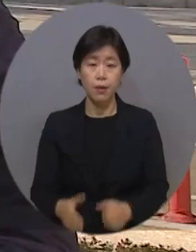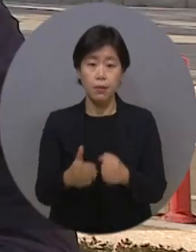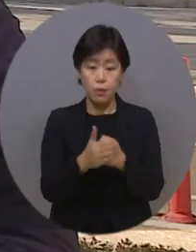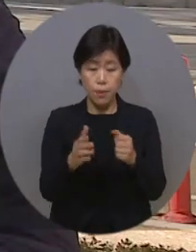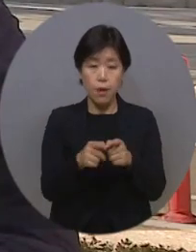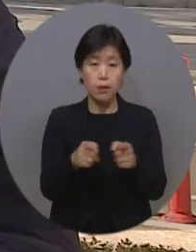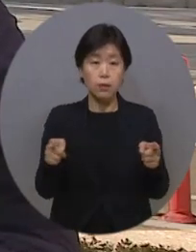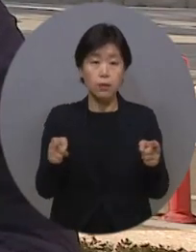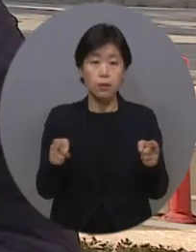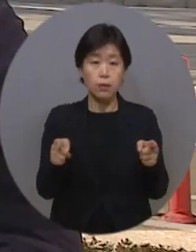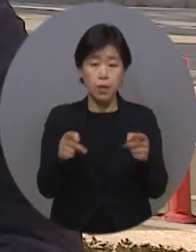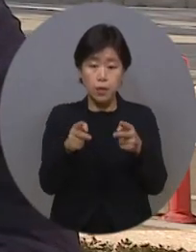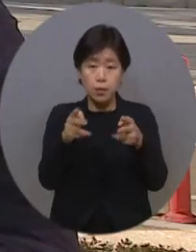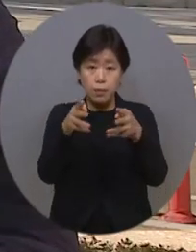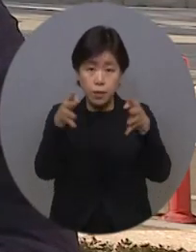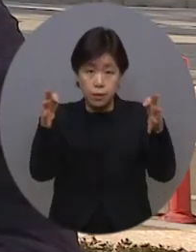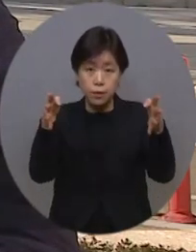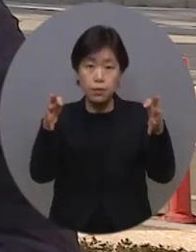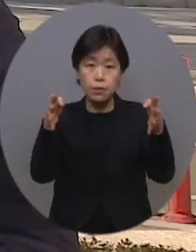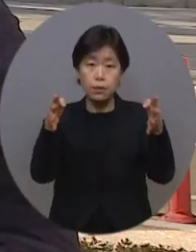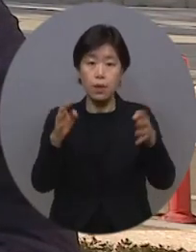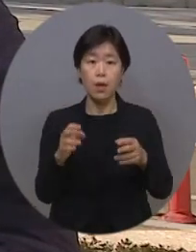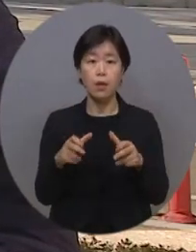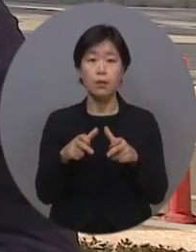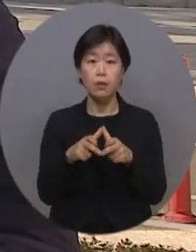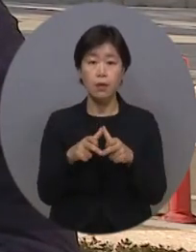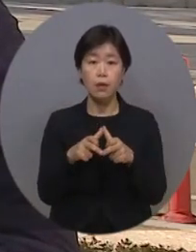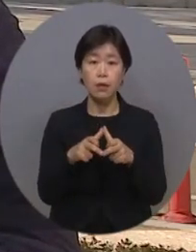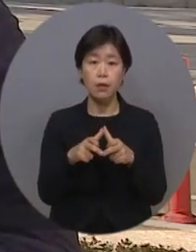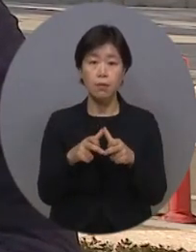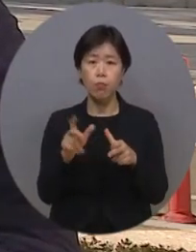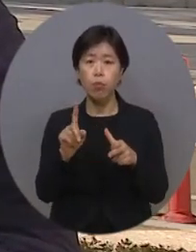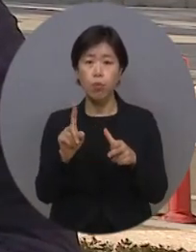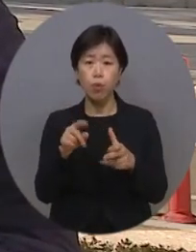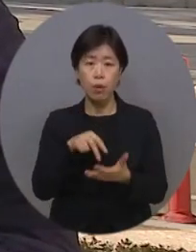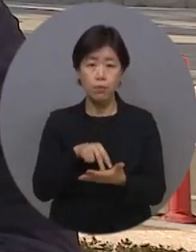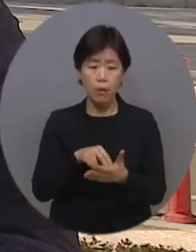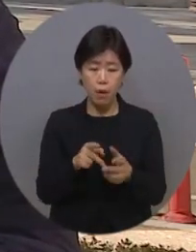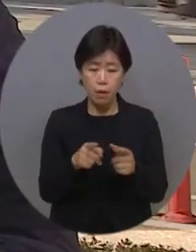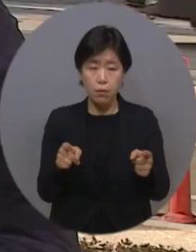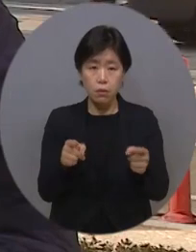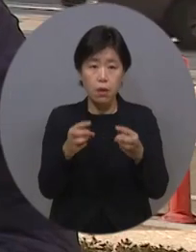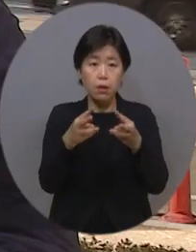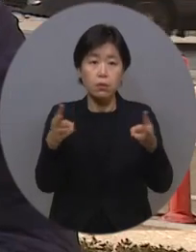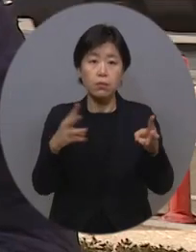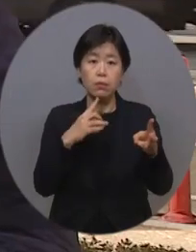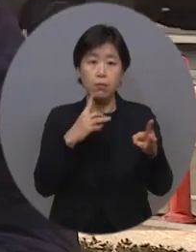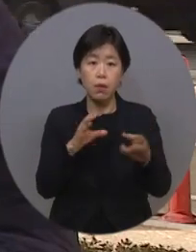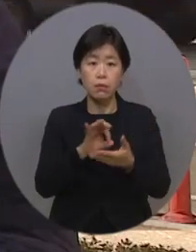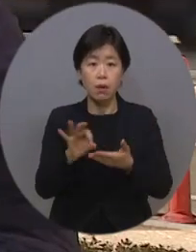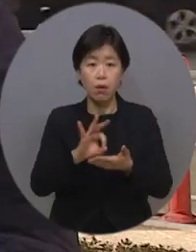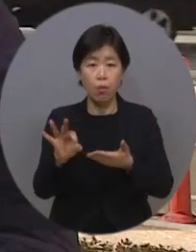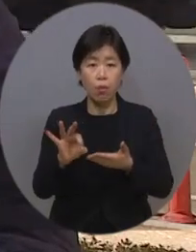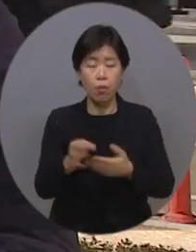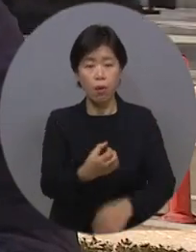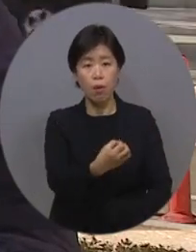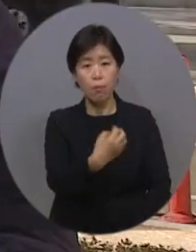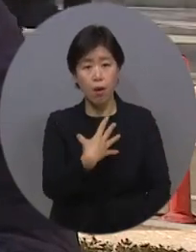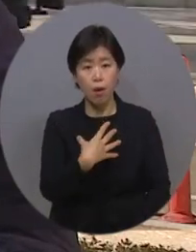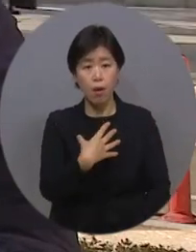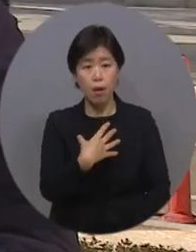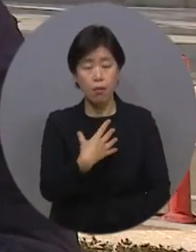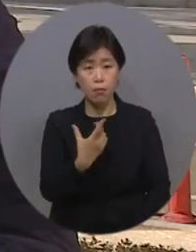그렇다면 1층에서 4층까지 장애인들은 1층하고 3층에만 이용을 하라는 걸로밖에